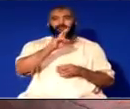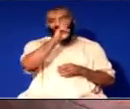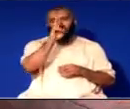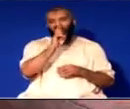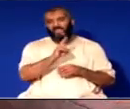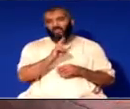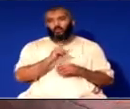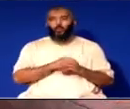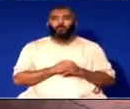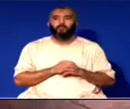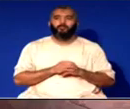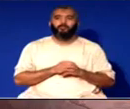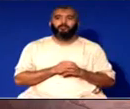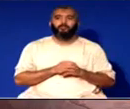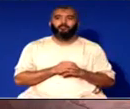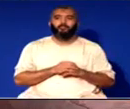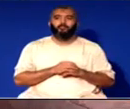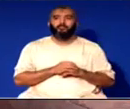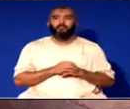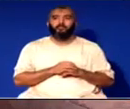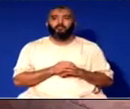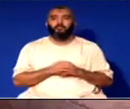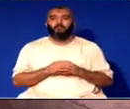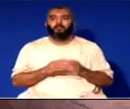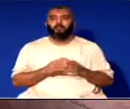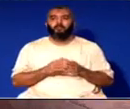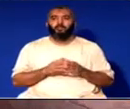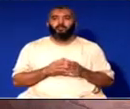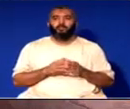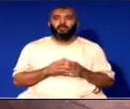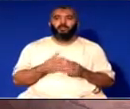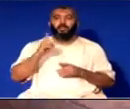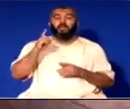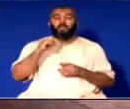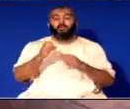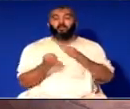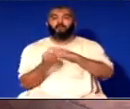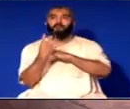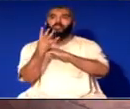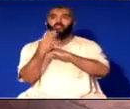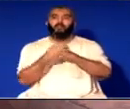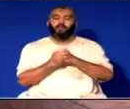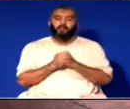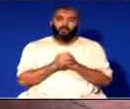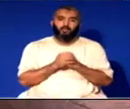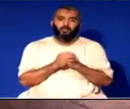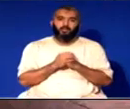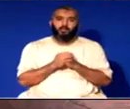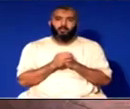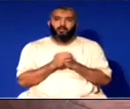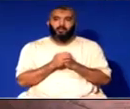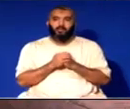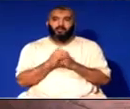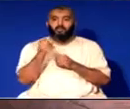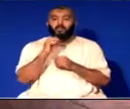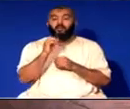مش متفاهمين، شوف إذا كان إذا كان تاع الصبح، إذا كان تاع الإمساك، إذا غلطت